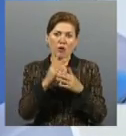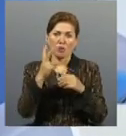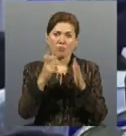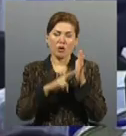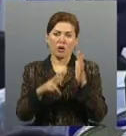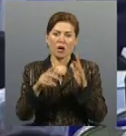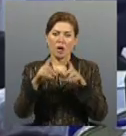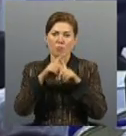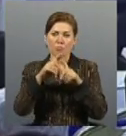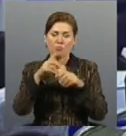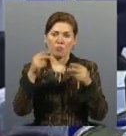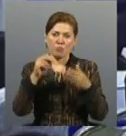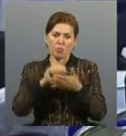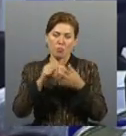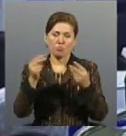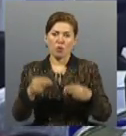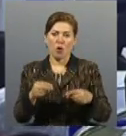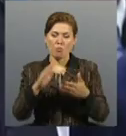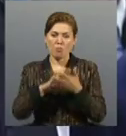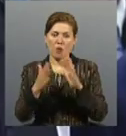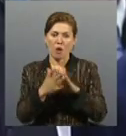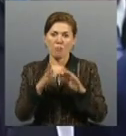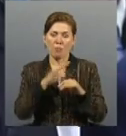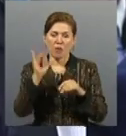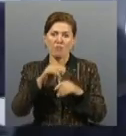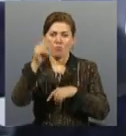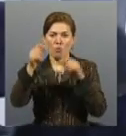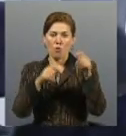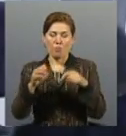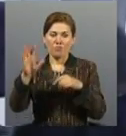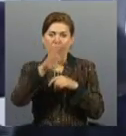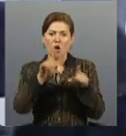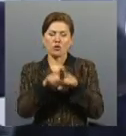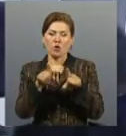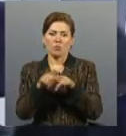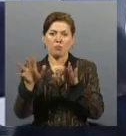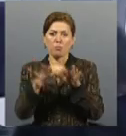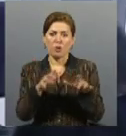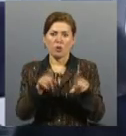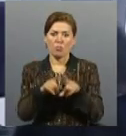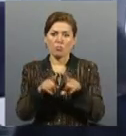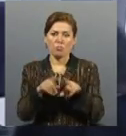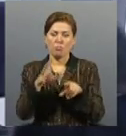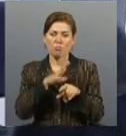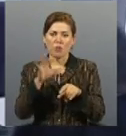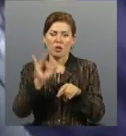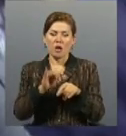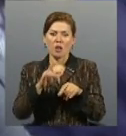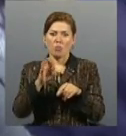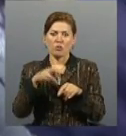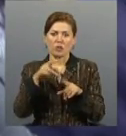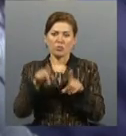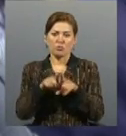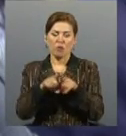280 меморандум мен келісімге қол қойылды. Сондай-ақ форум аясында Еуразиялық іскерлік конгресі және Нобель сыйлығы